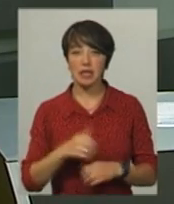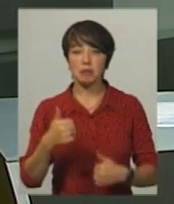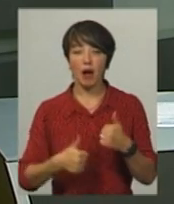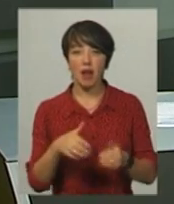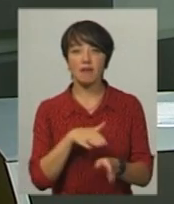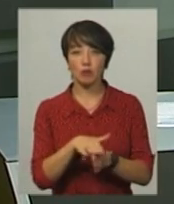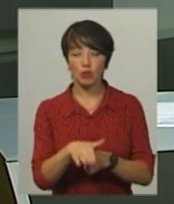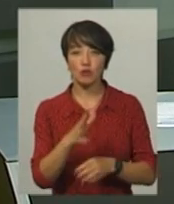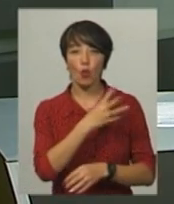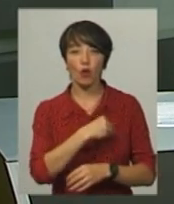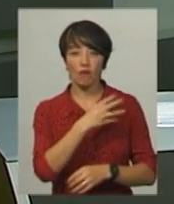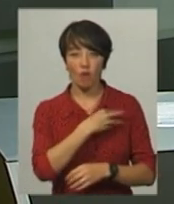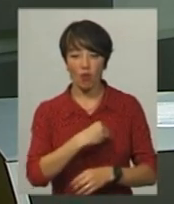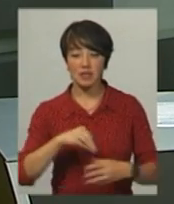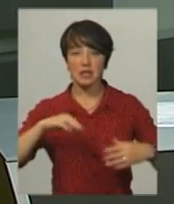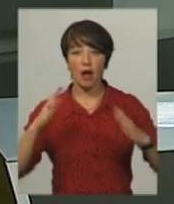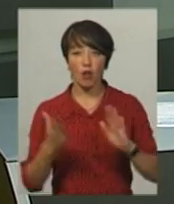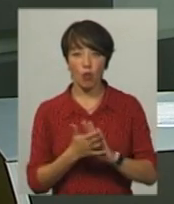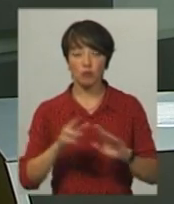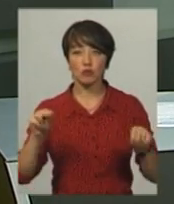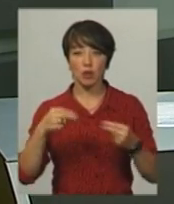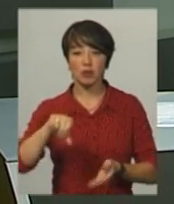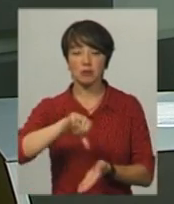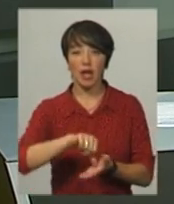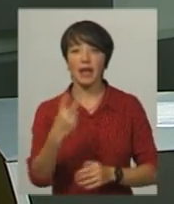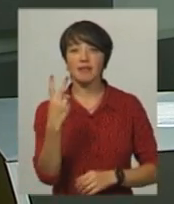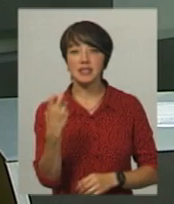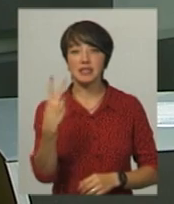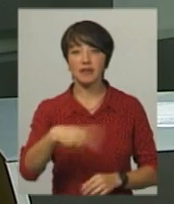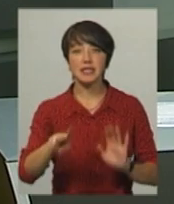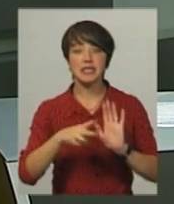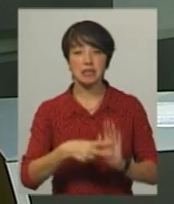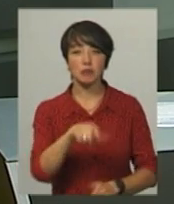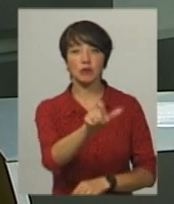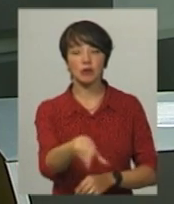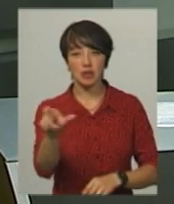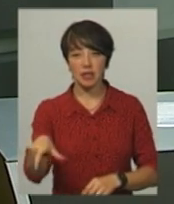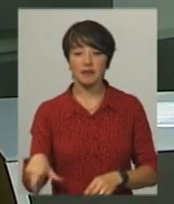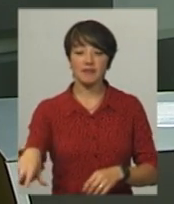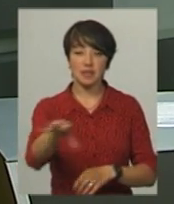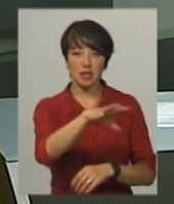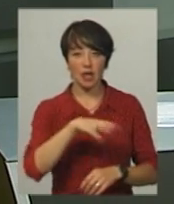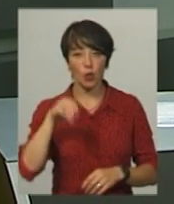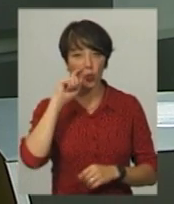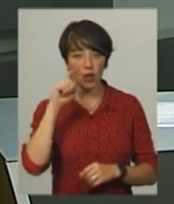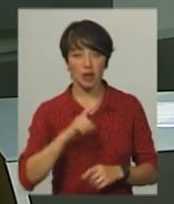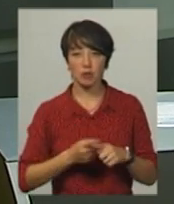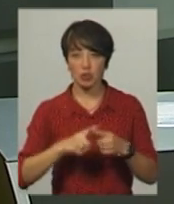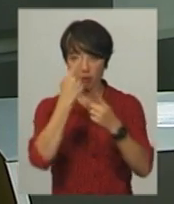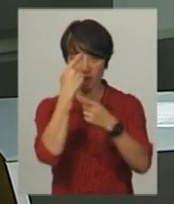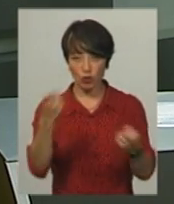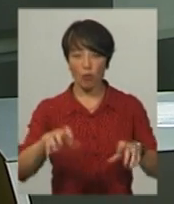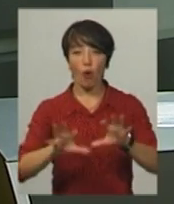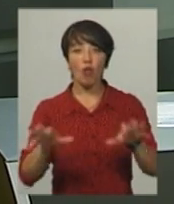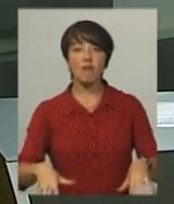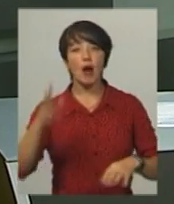Змагання відбулися у Львові. Загалом у чемпіонаті взяло участь 227 учасників із всієї України. Про це повідомив